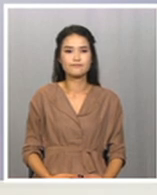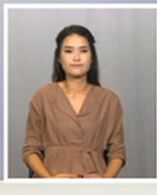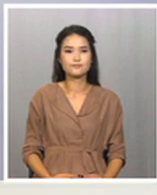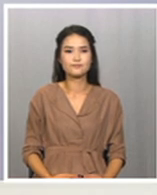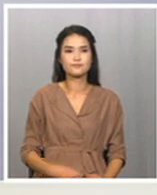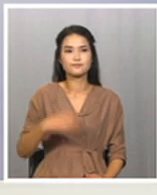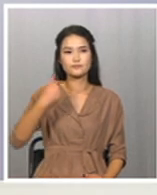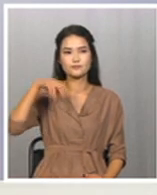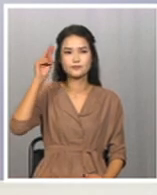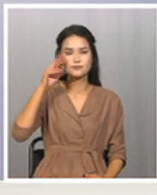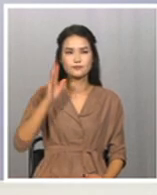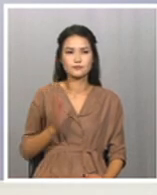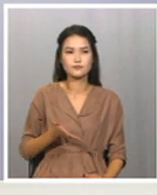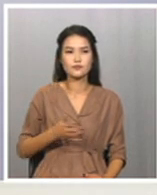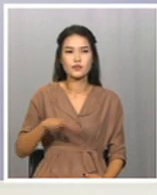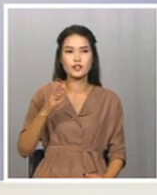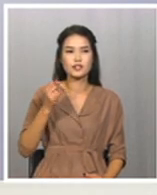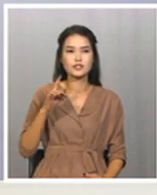Бүгінгі сабақта